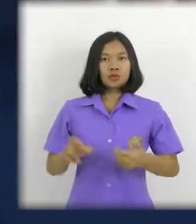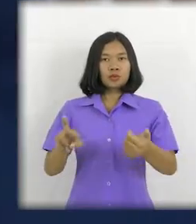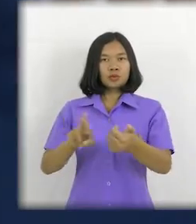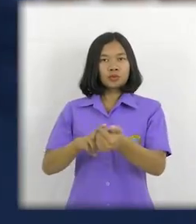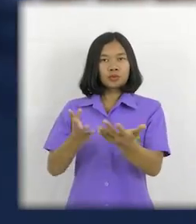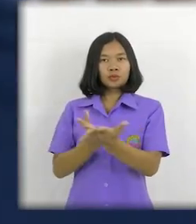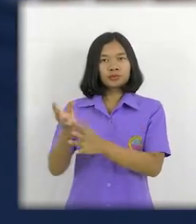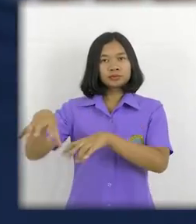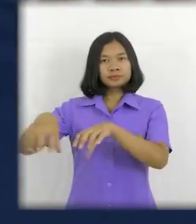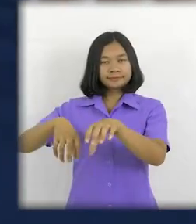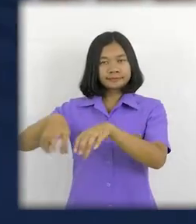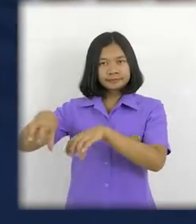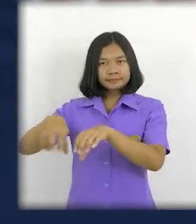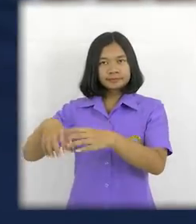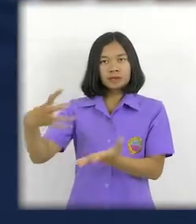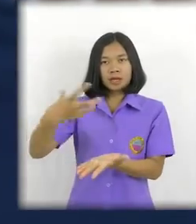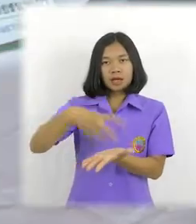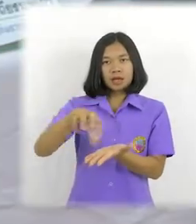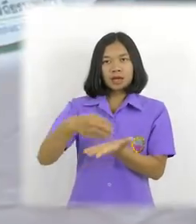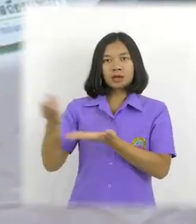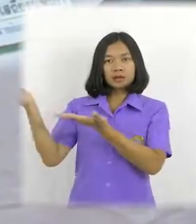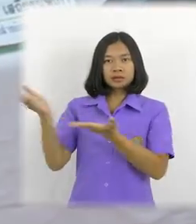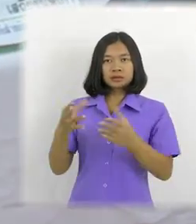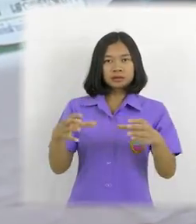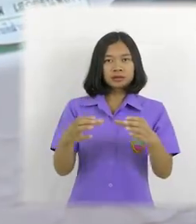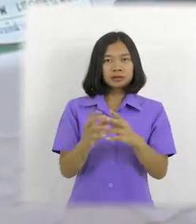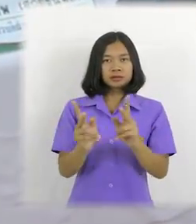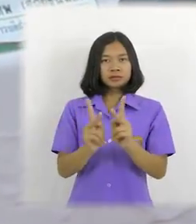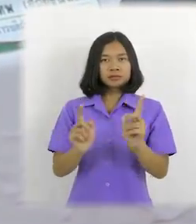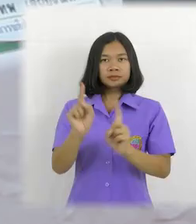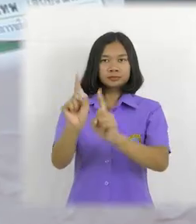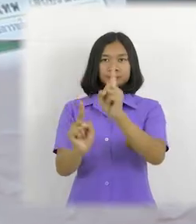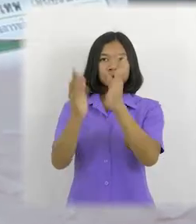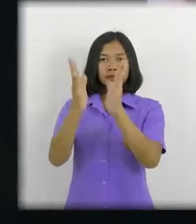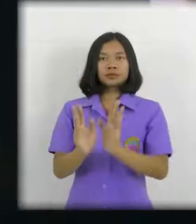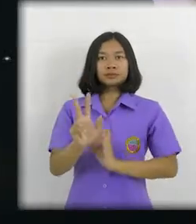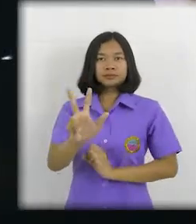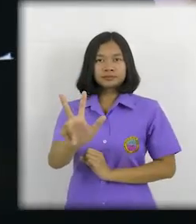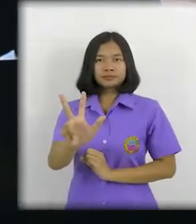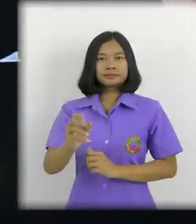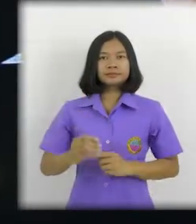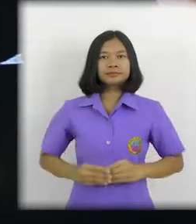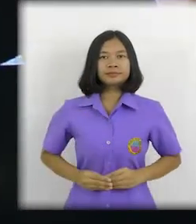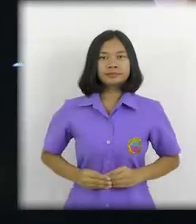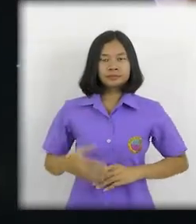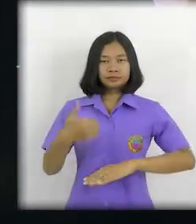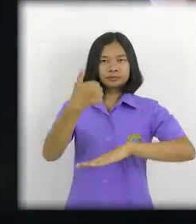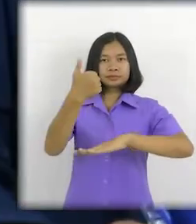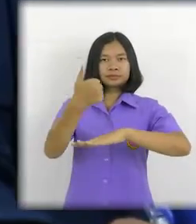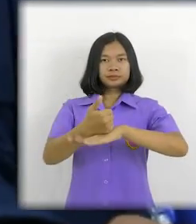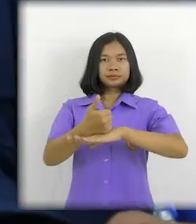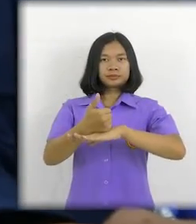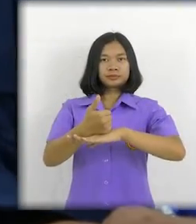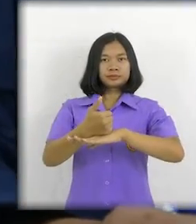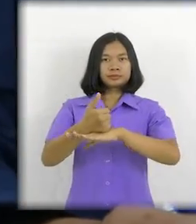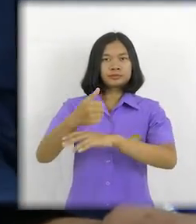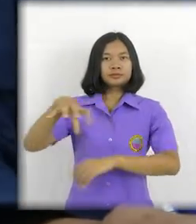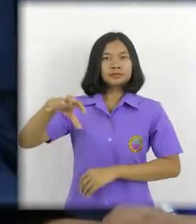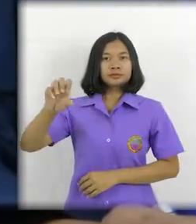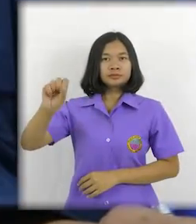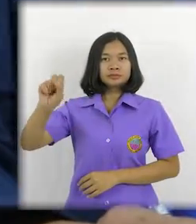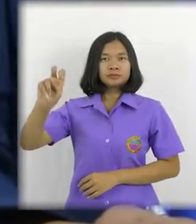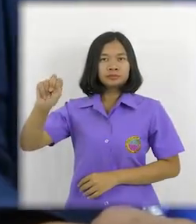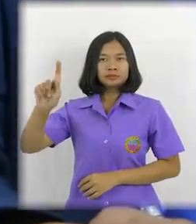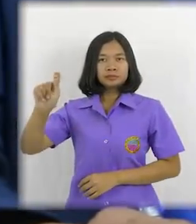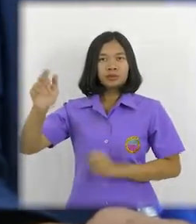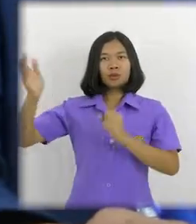เลิศไพศาลรองอธิการบดีฝ่ายบริหารกล่าวต้อนรับคณะกรรมการตรวจประเมินทั้ง3ท่านและนายเกษมบุตรดีผู้อำนวย